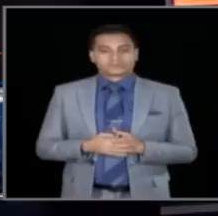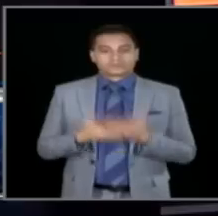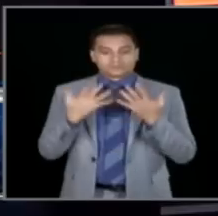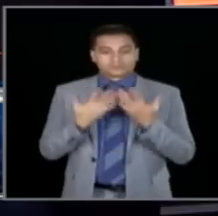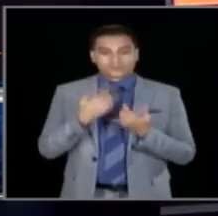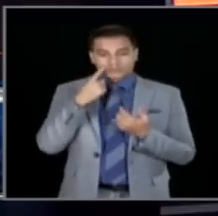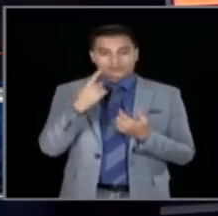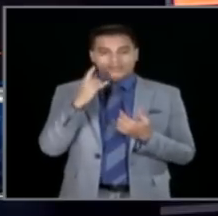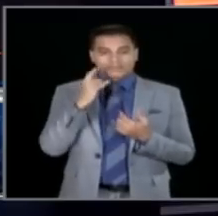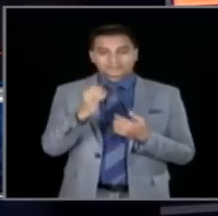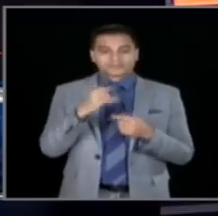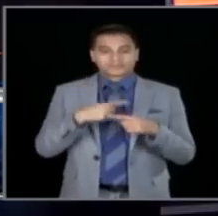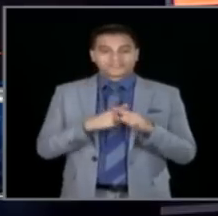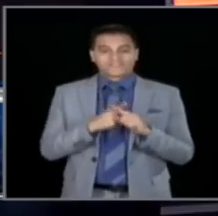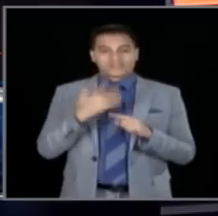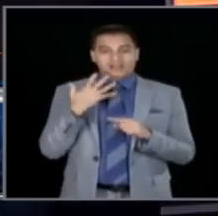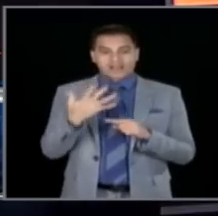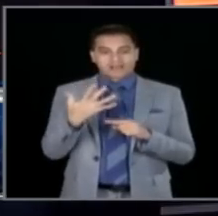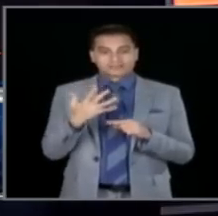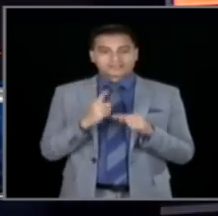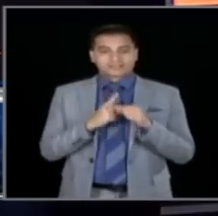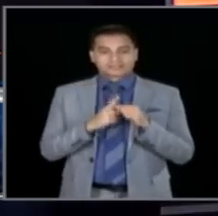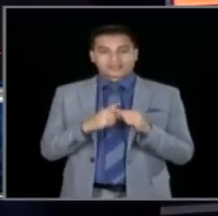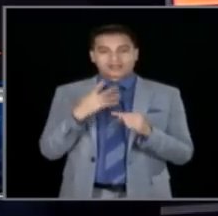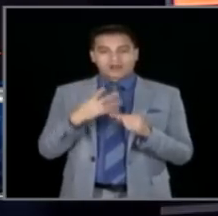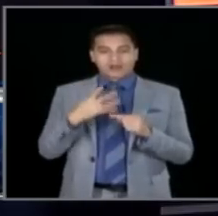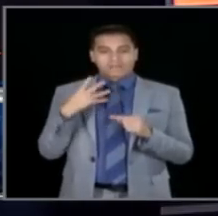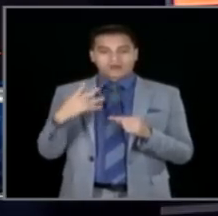قدرات ذهنية، حل المسألة الآتية،